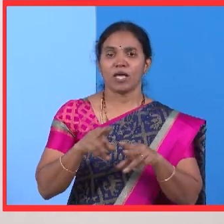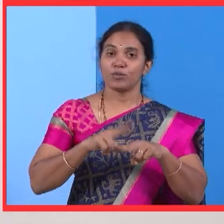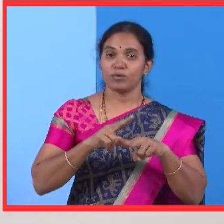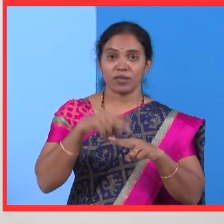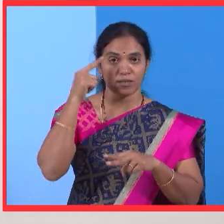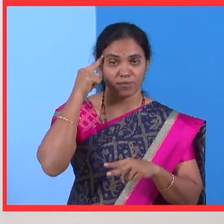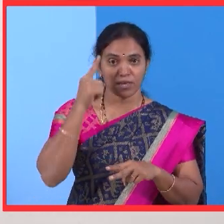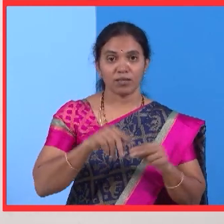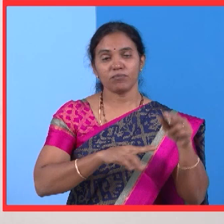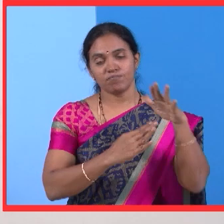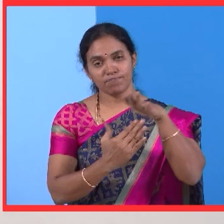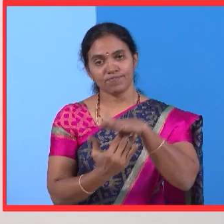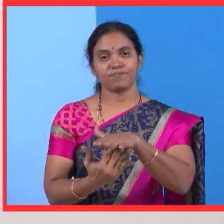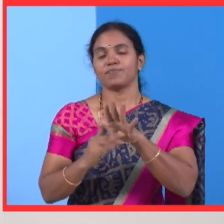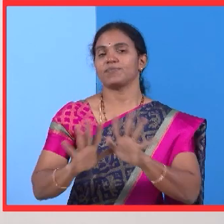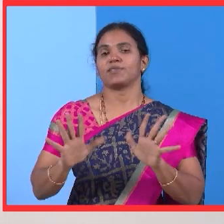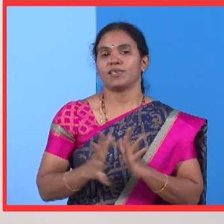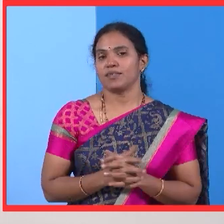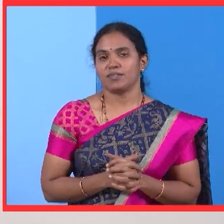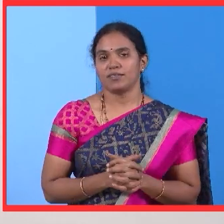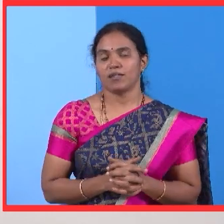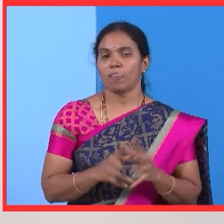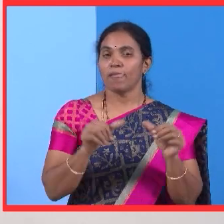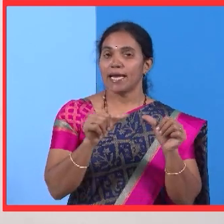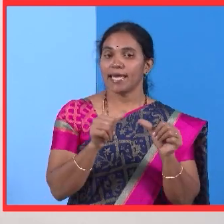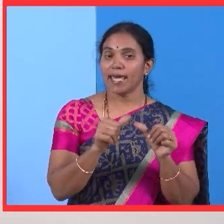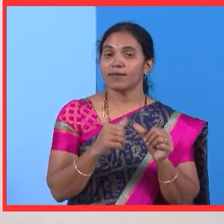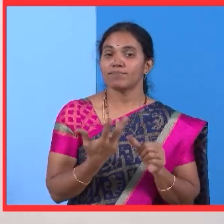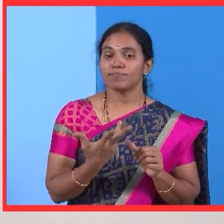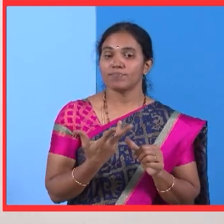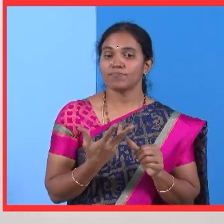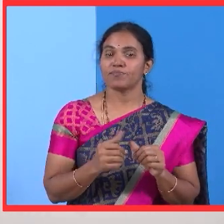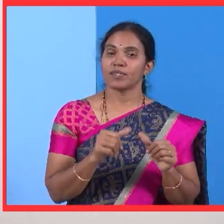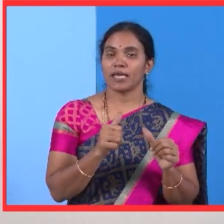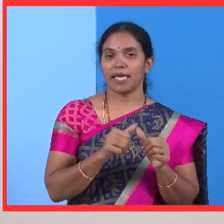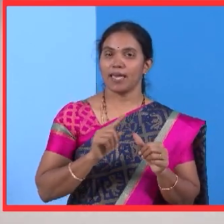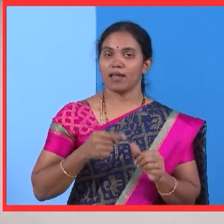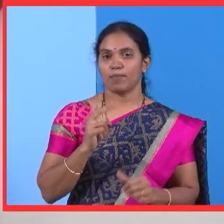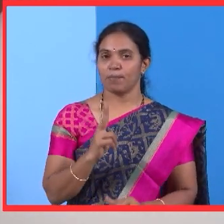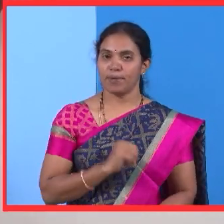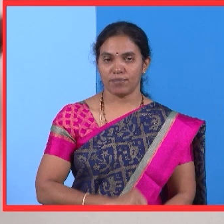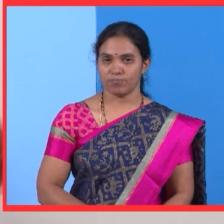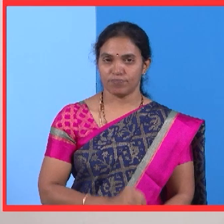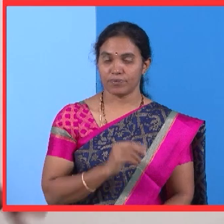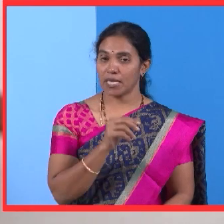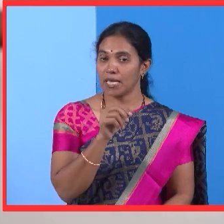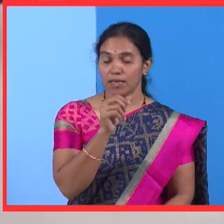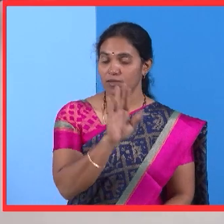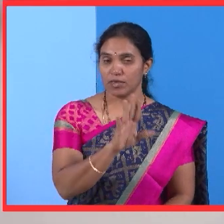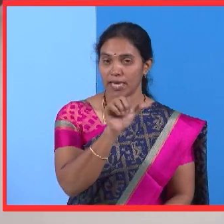முனைப்புள்ளி. ஏயினுடைய ஆயத்தொலைவு ஏ கமா பி, அதை எக்ஸ் ஒன் கமா ஒய் ஒன்று நாம் எடுத்துப்போம். பி என்ற